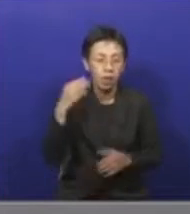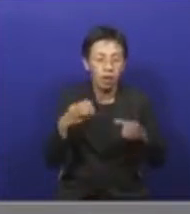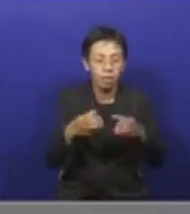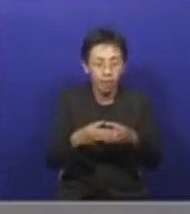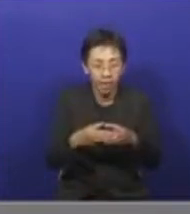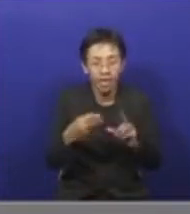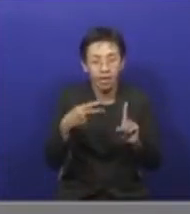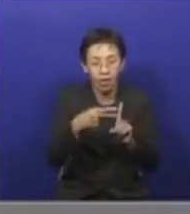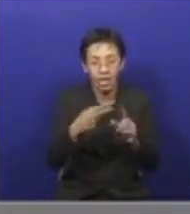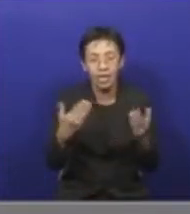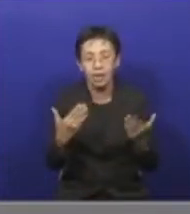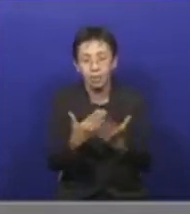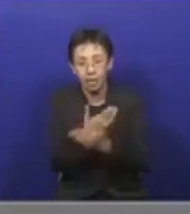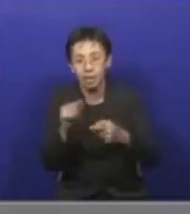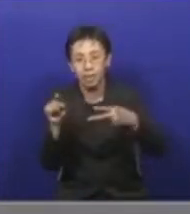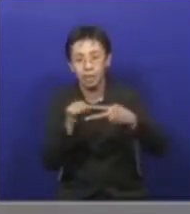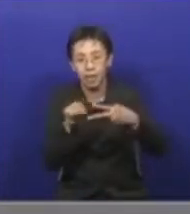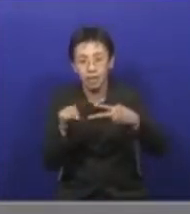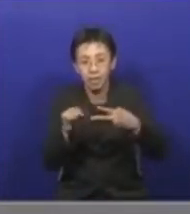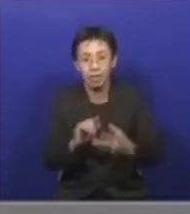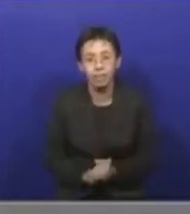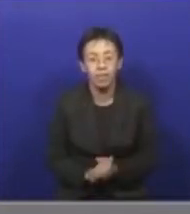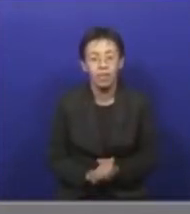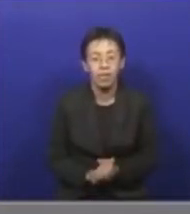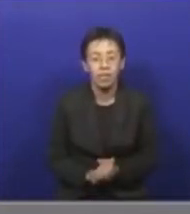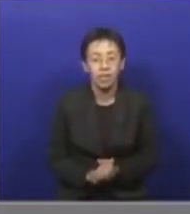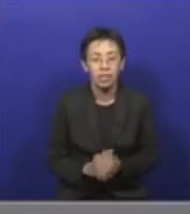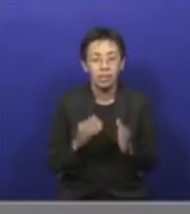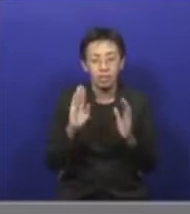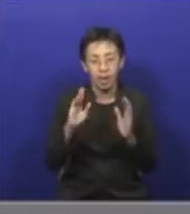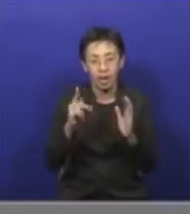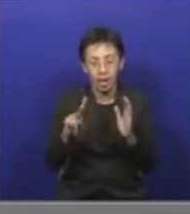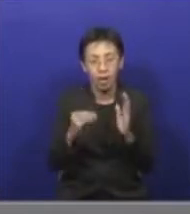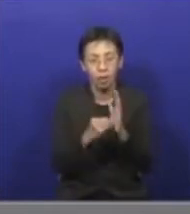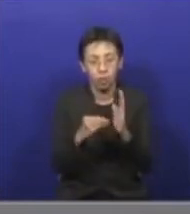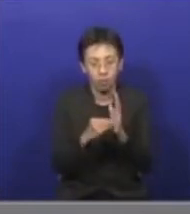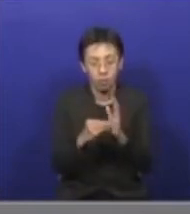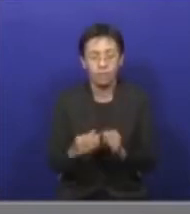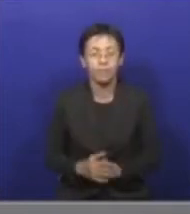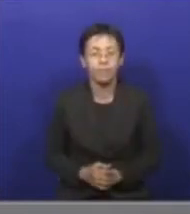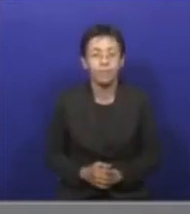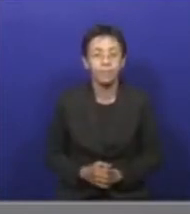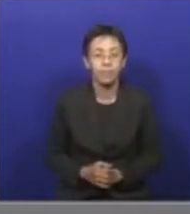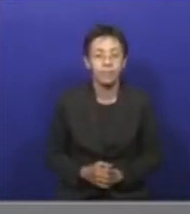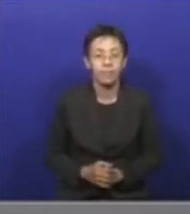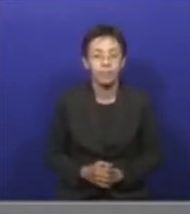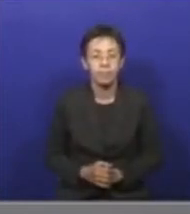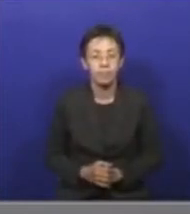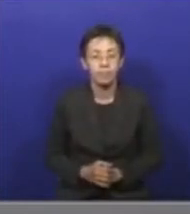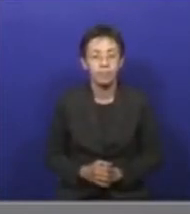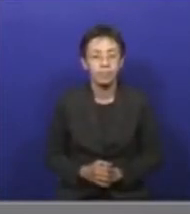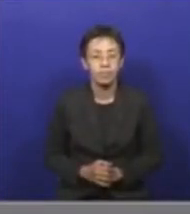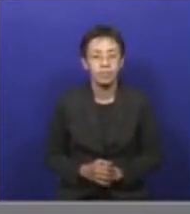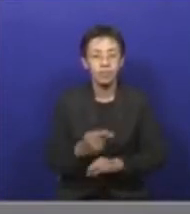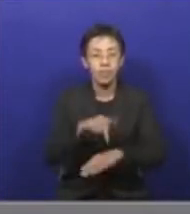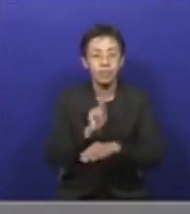จจุบันเปลี่ยนมาเป็นพรรคก้าวไกลเขตบางแคกรุงเทพมหานครครับท่านประธานครับตามนโยบายที่ท่านรัฐบาลท่านประ